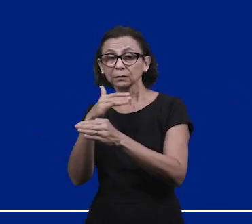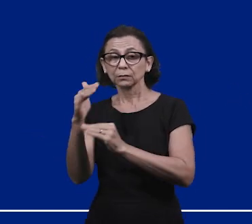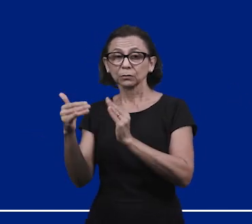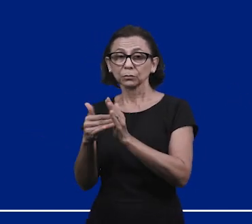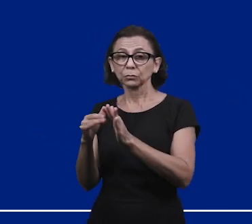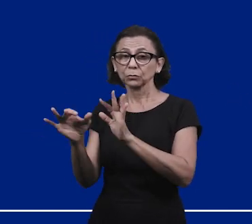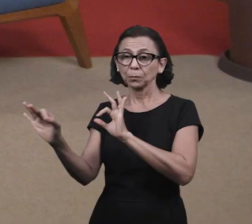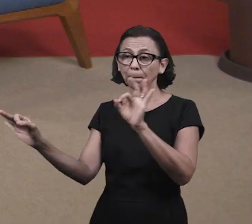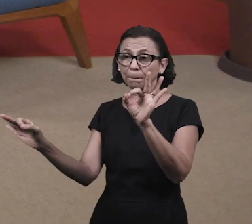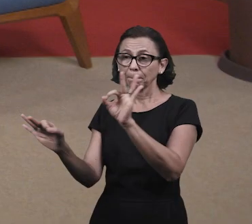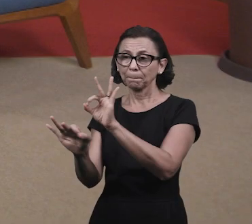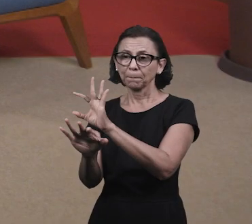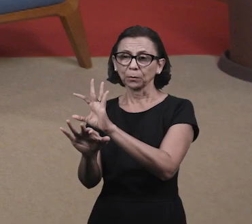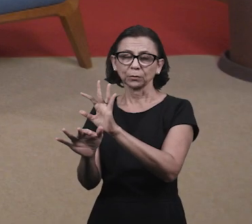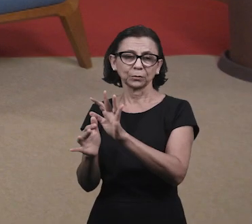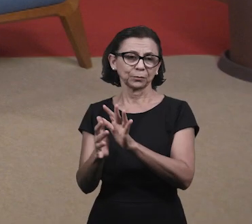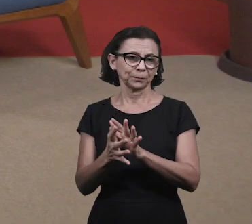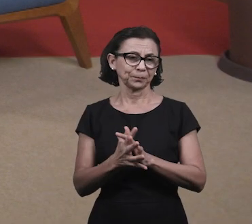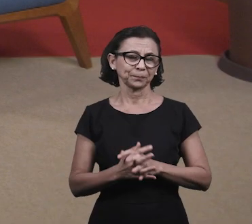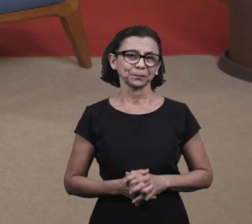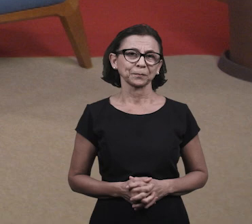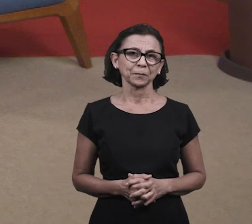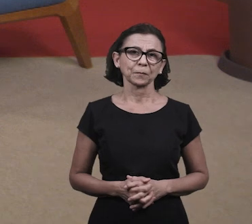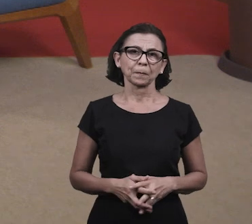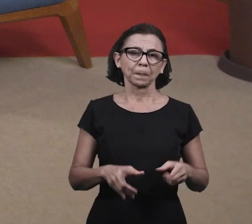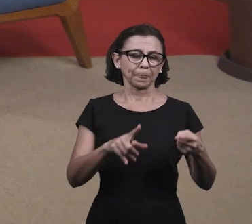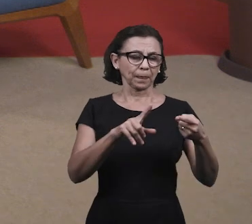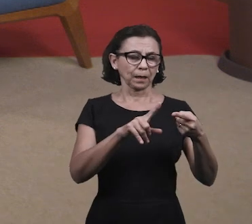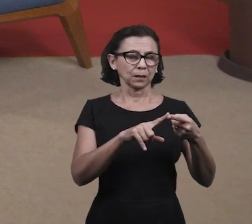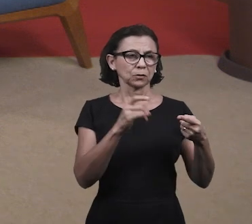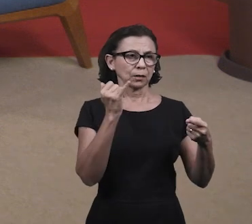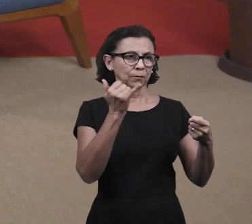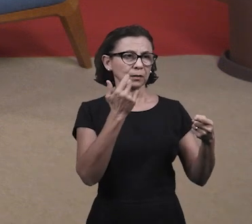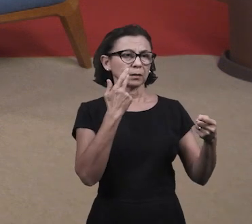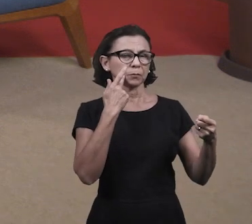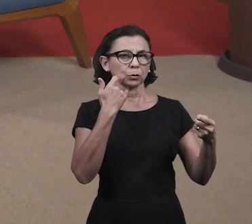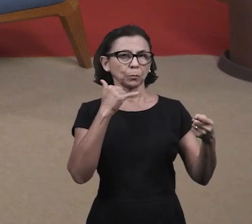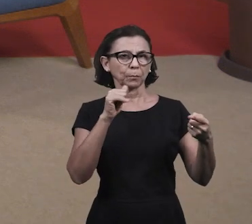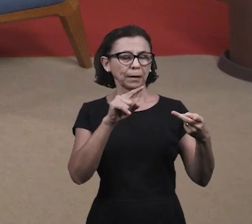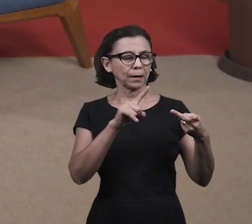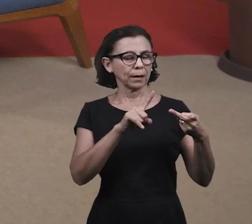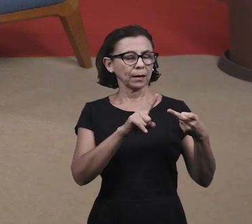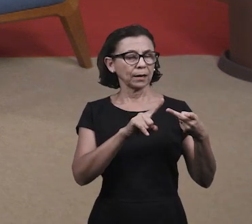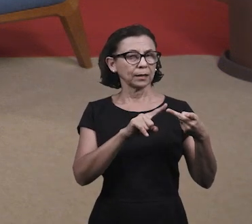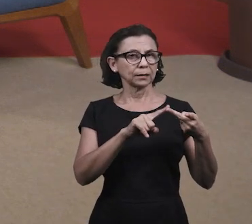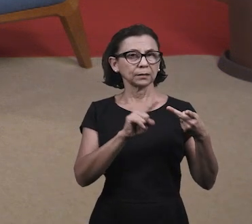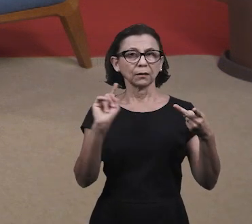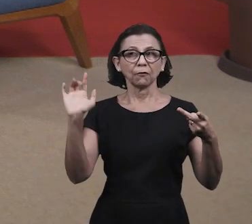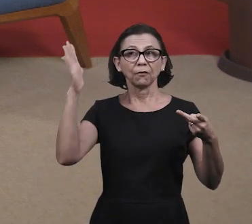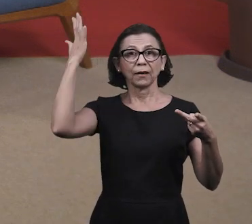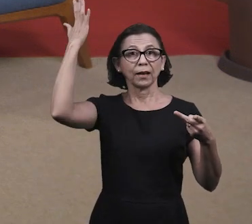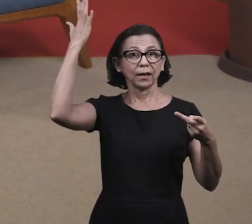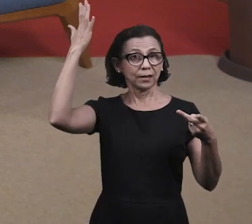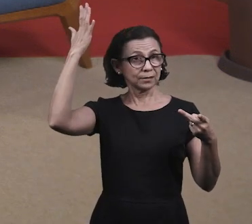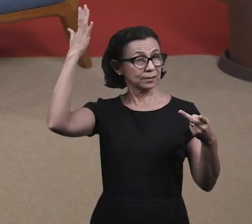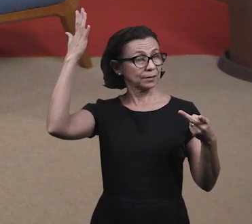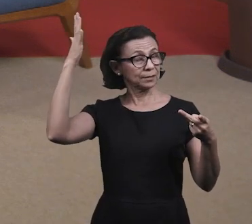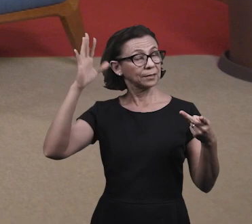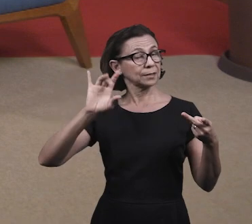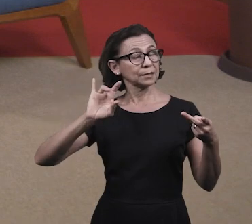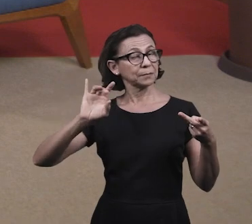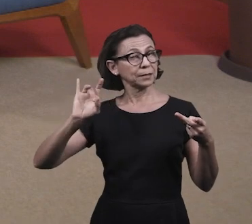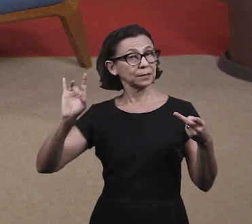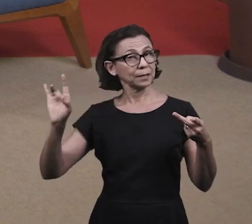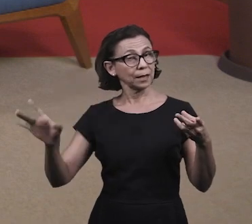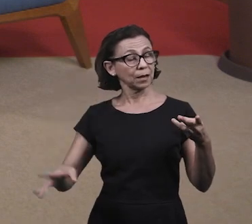tout est déjà prêt. Daniel, nous avons parlé du Père, nous avons parlé de la grandiosité, la